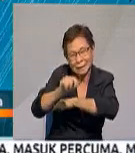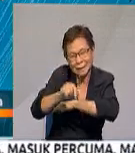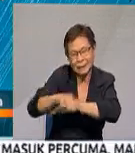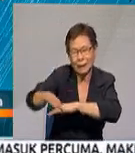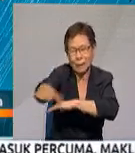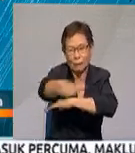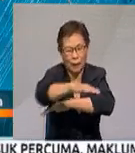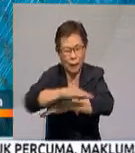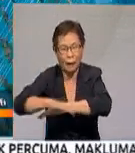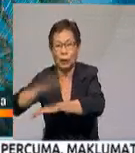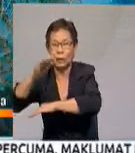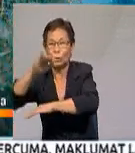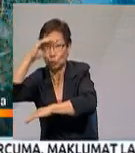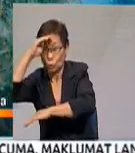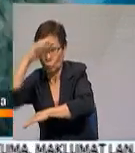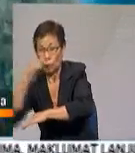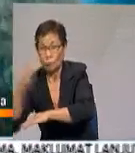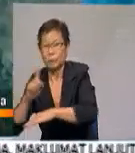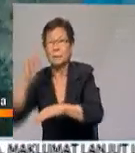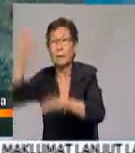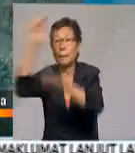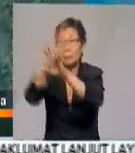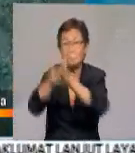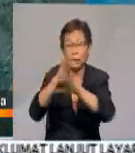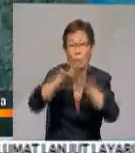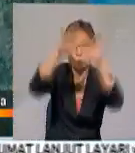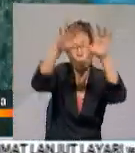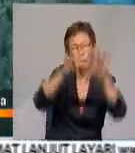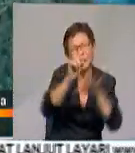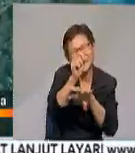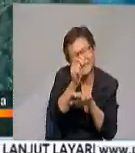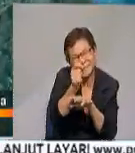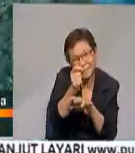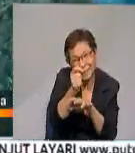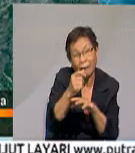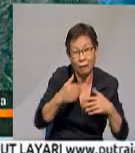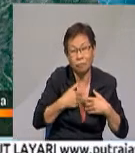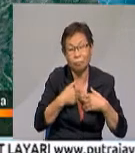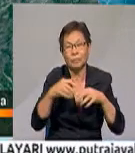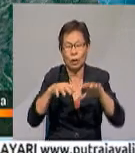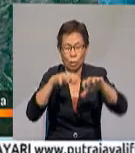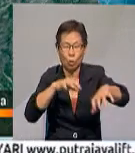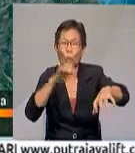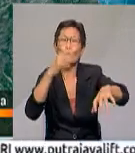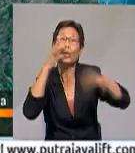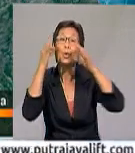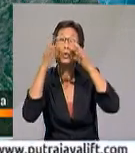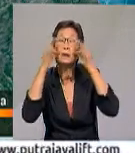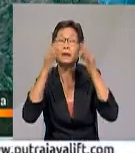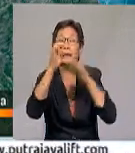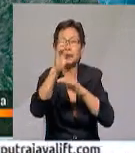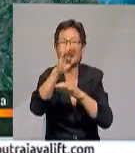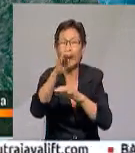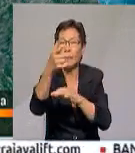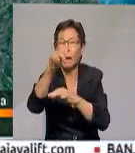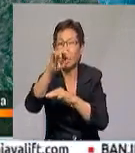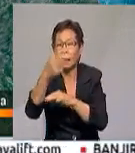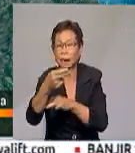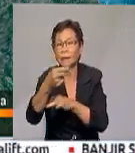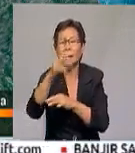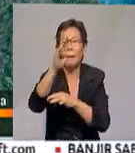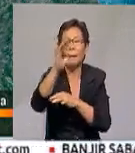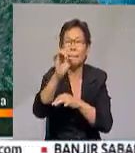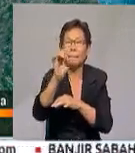perairan Johor Timur. Di Sabah dan Sarawak pula, hujan sedikit terdapat di kawasan Kuching, Samarahan, Serian, Betong,